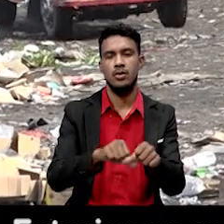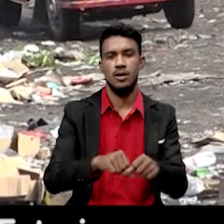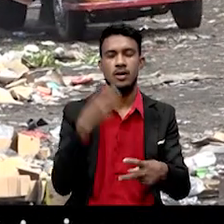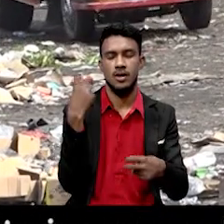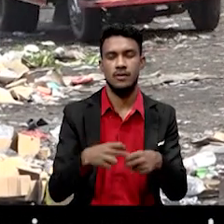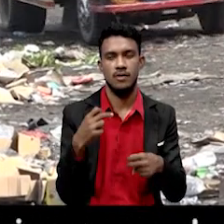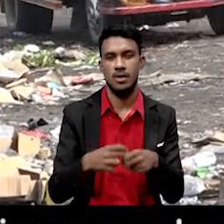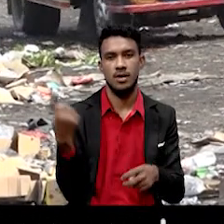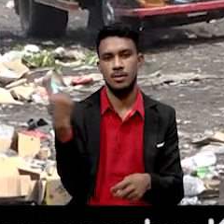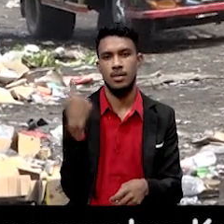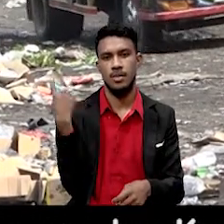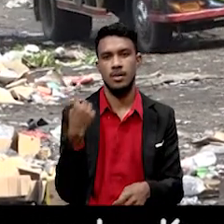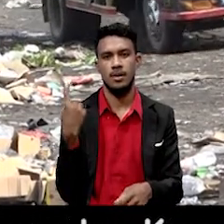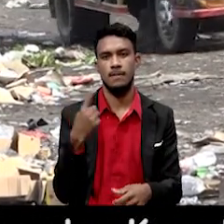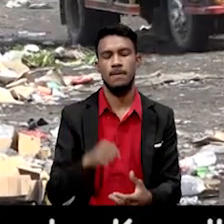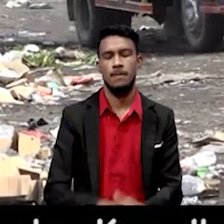babebeik.